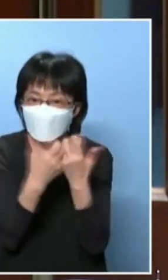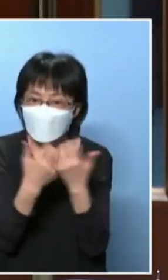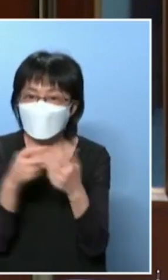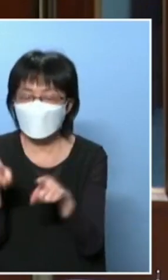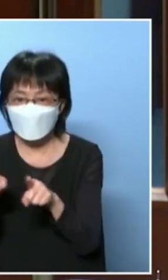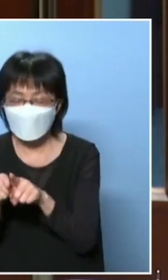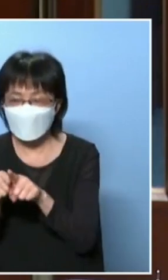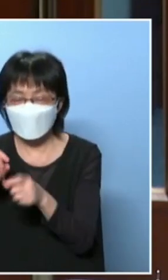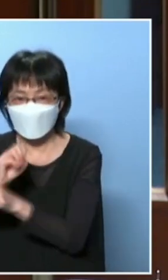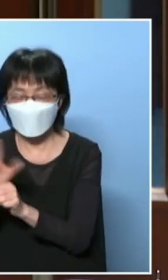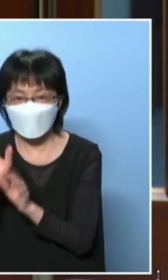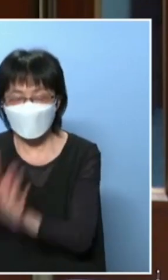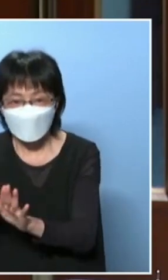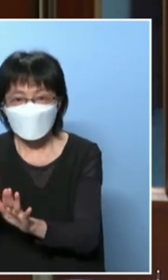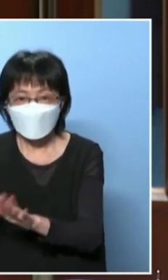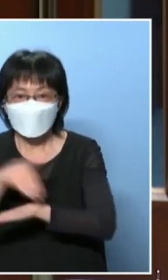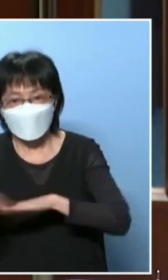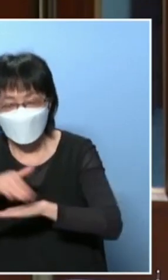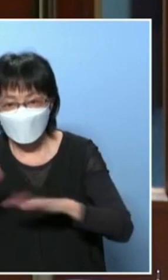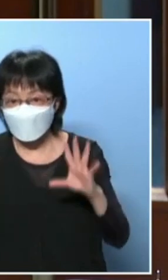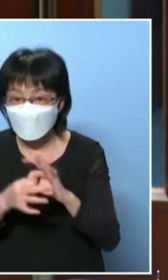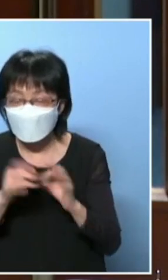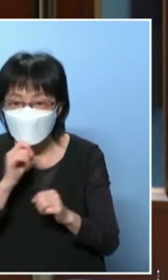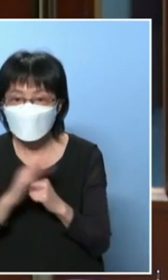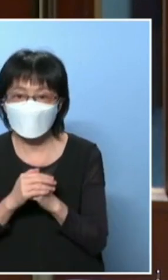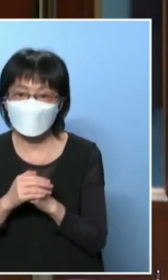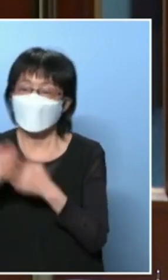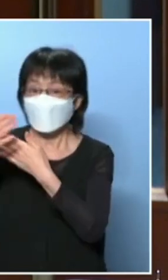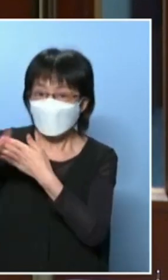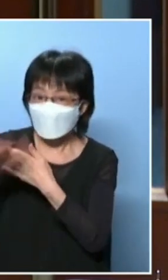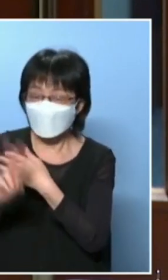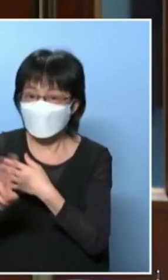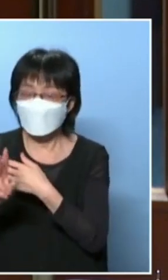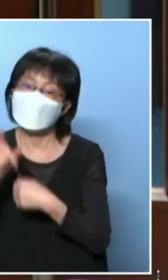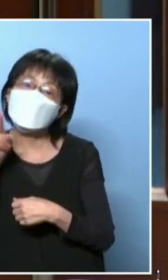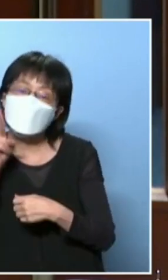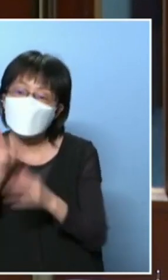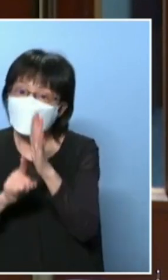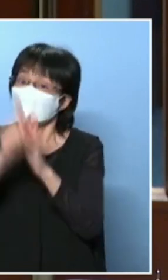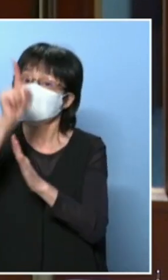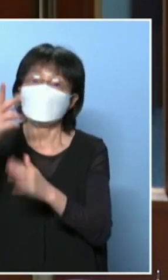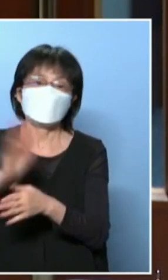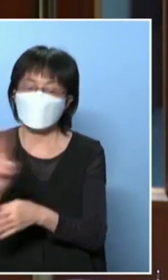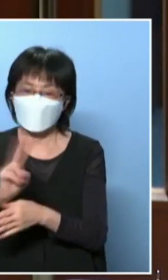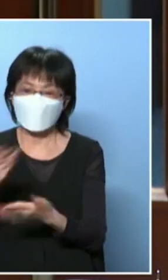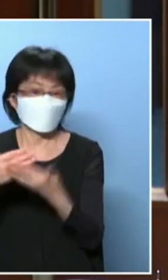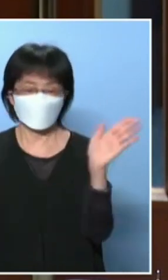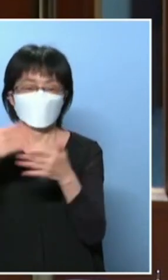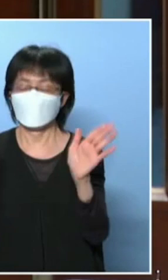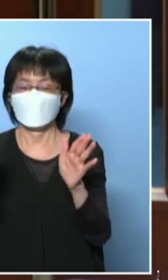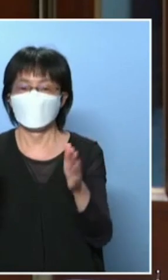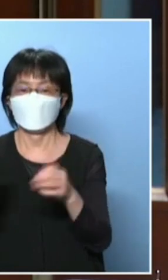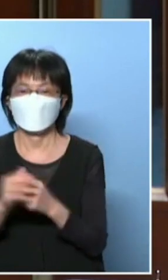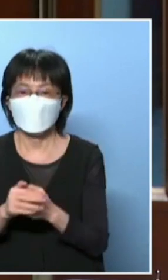關係？例如一啲外國國家咧，佢哋就將個疫情去到好高峰嘅時間咧，就放開曬；又或者去到染